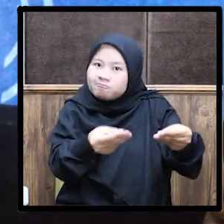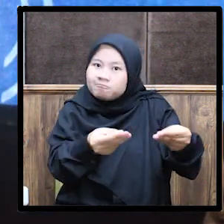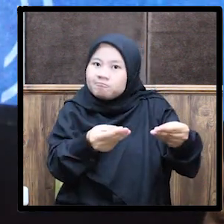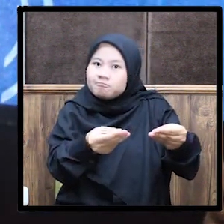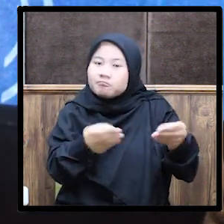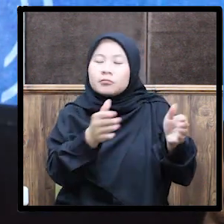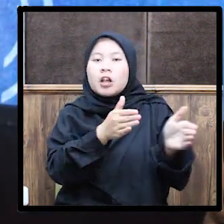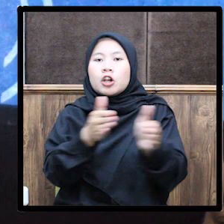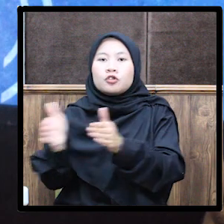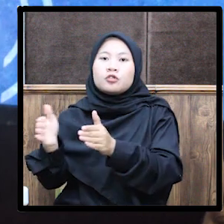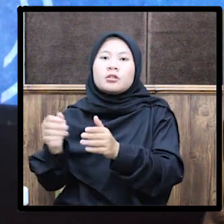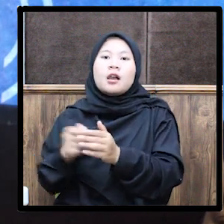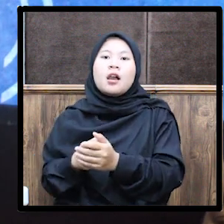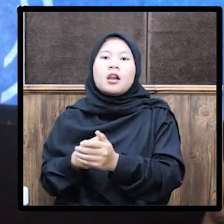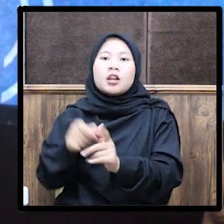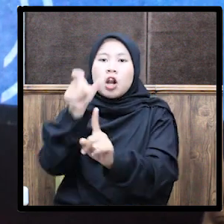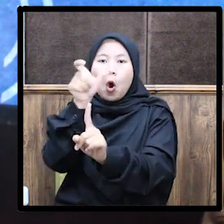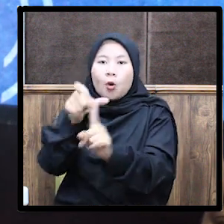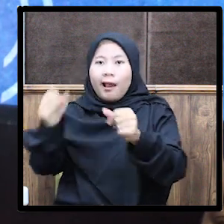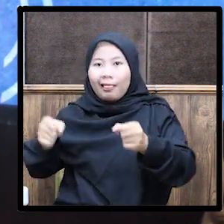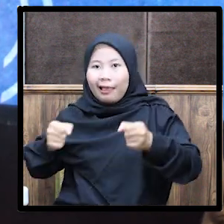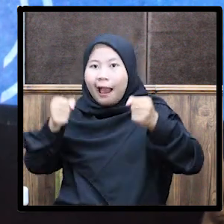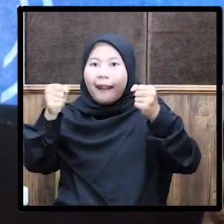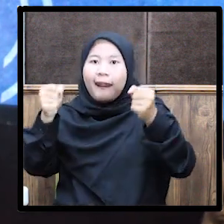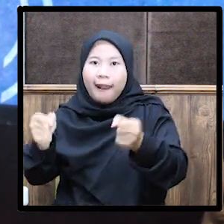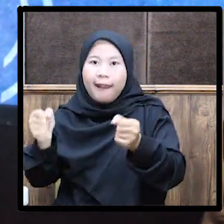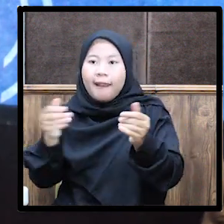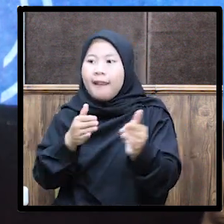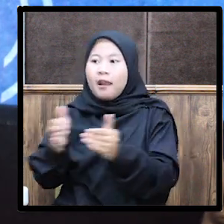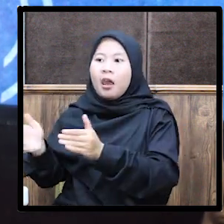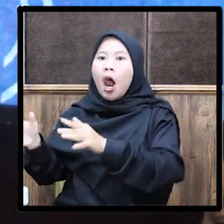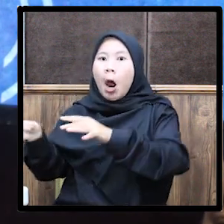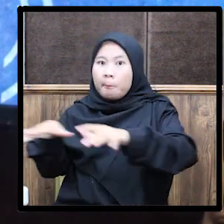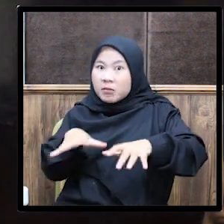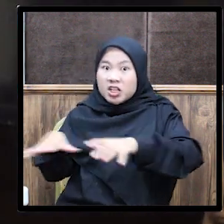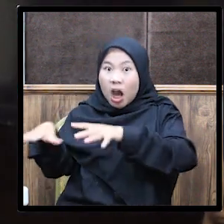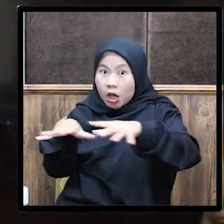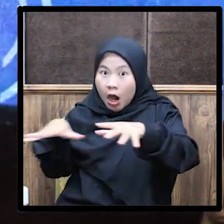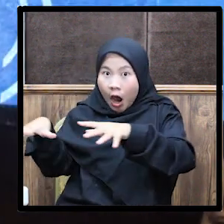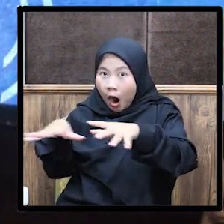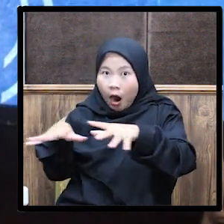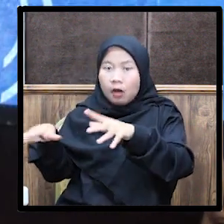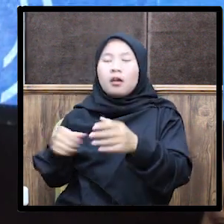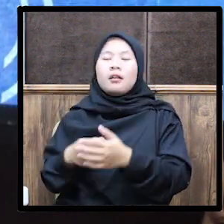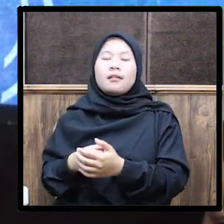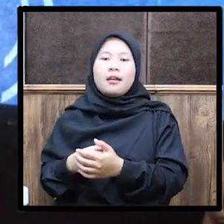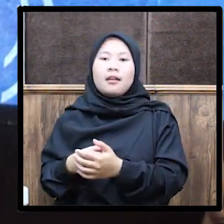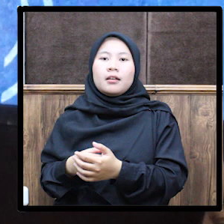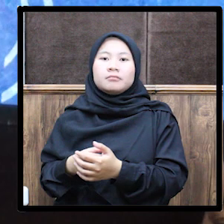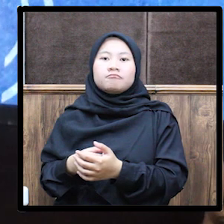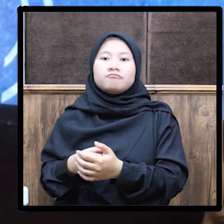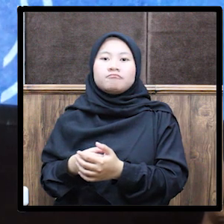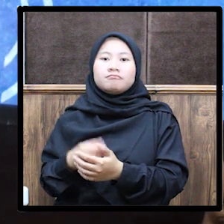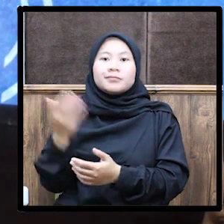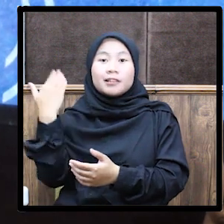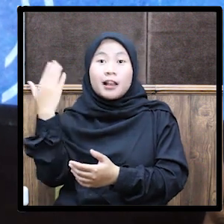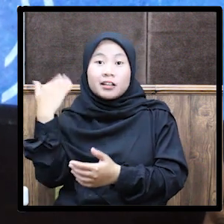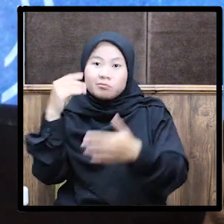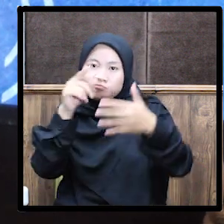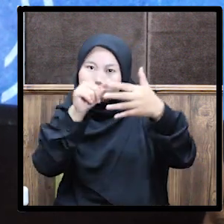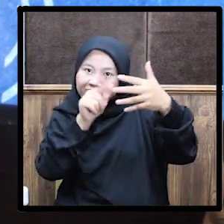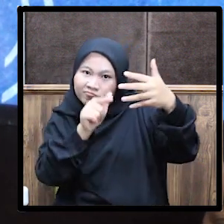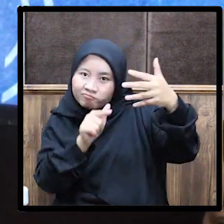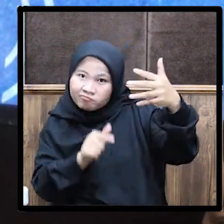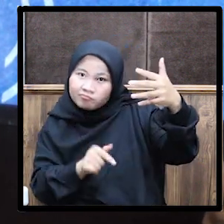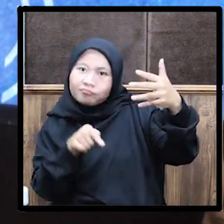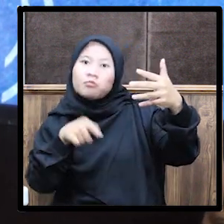kemudian tahanan rutan lapas, kemudian tertimpa bencana gitu ya. Nah, hal-hal itu yang kemudian harus